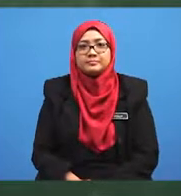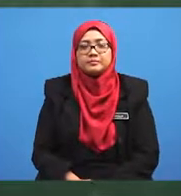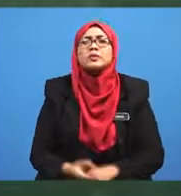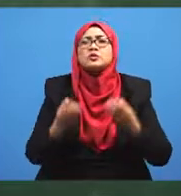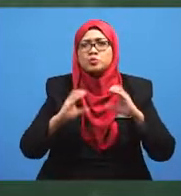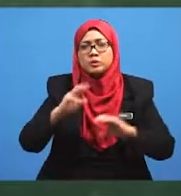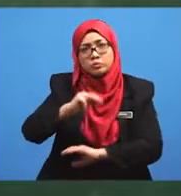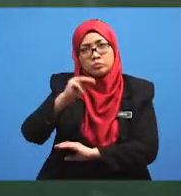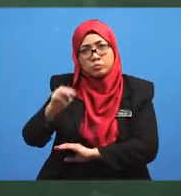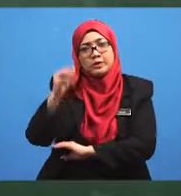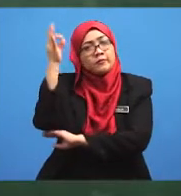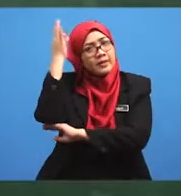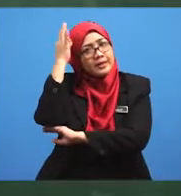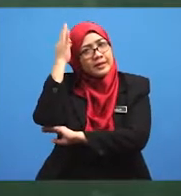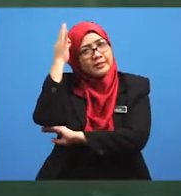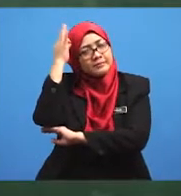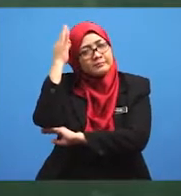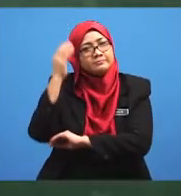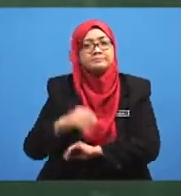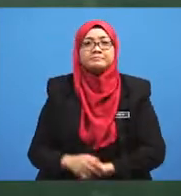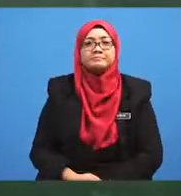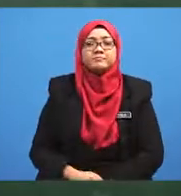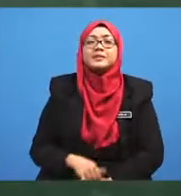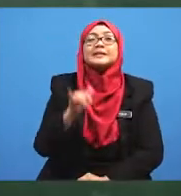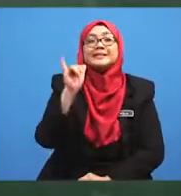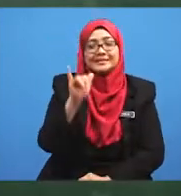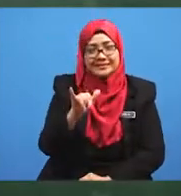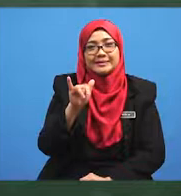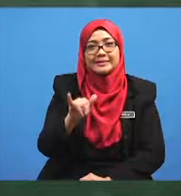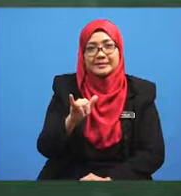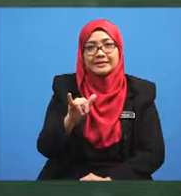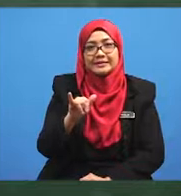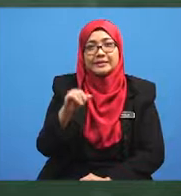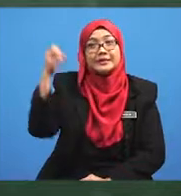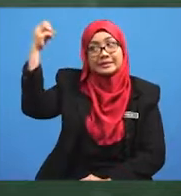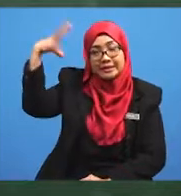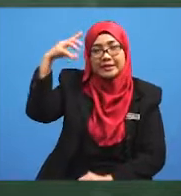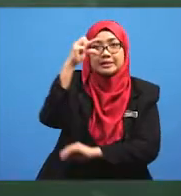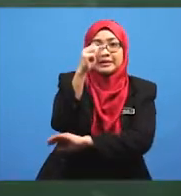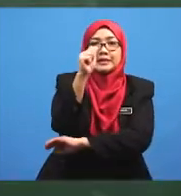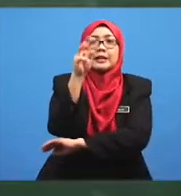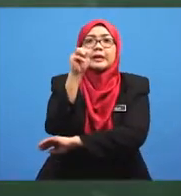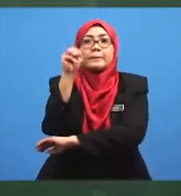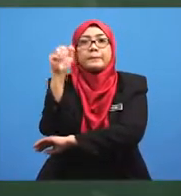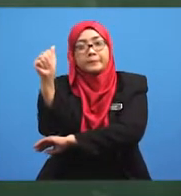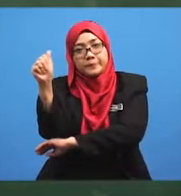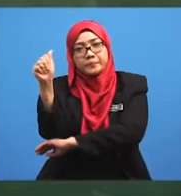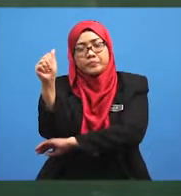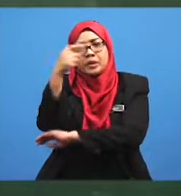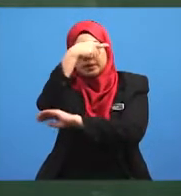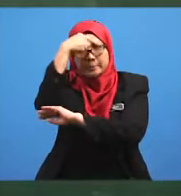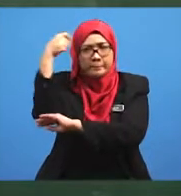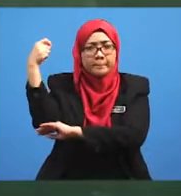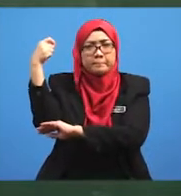Cuba murid-murid fikirkan. Ya, tentulah sinaran gamma. Ini adalah kerana sinaran